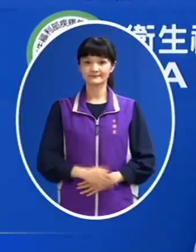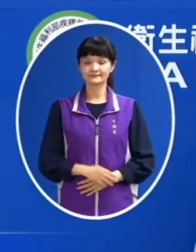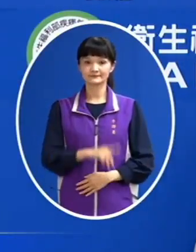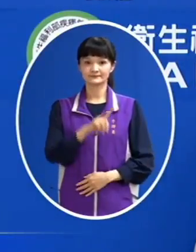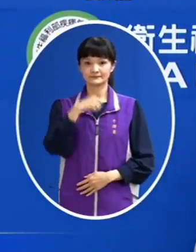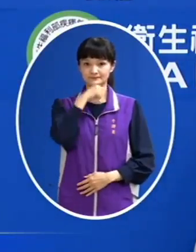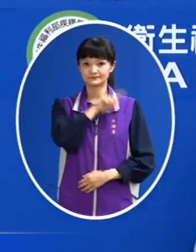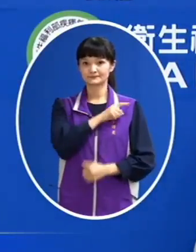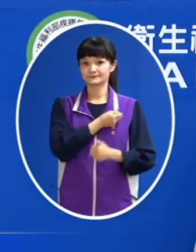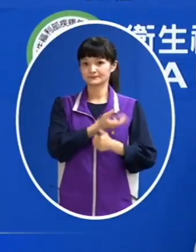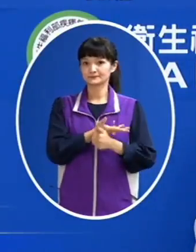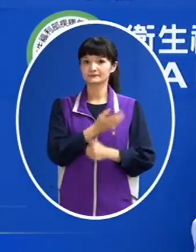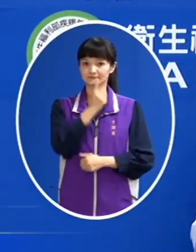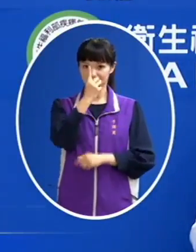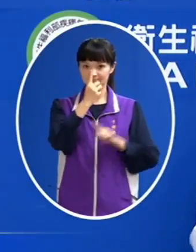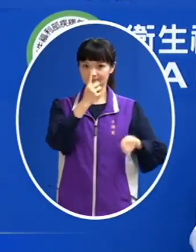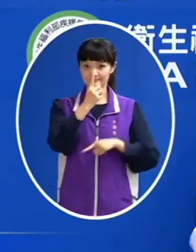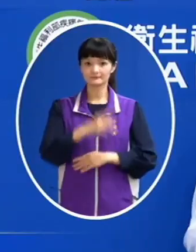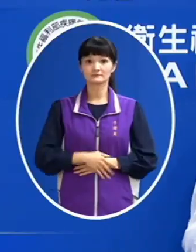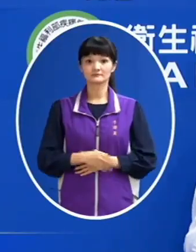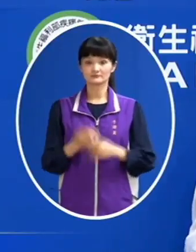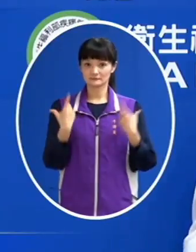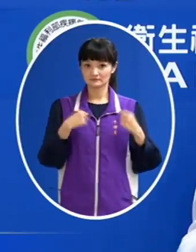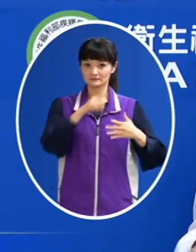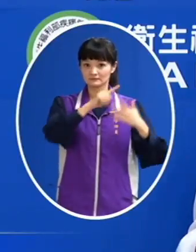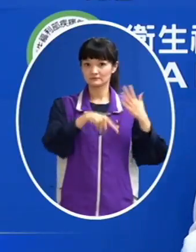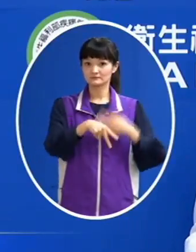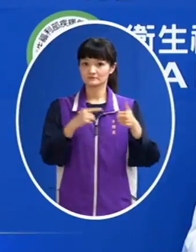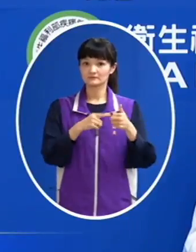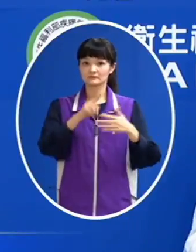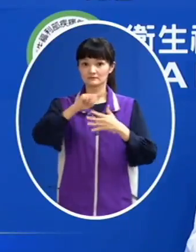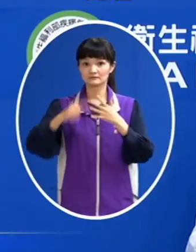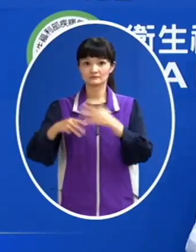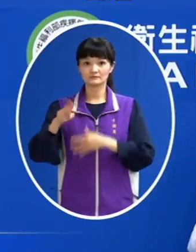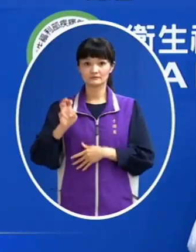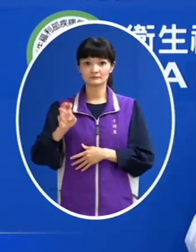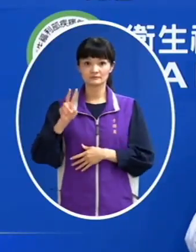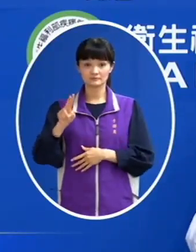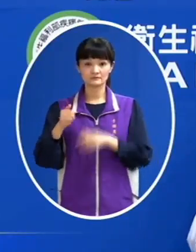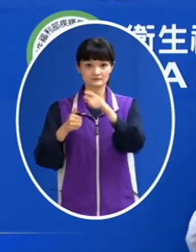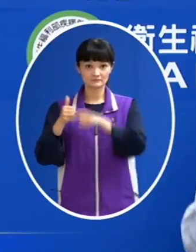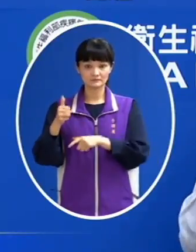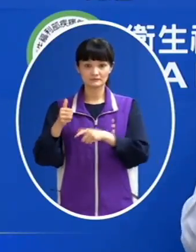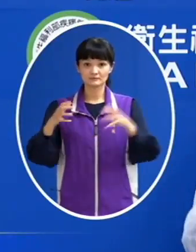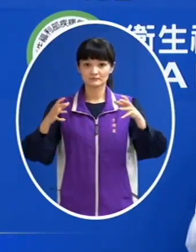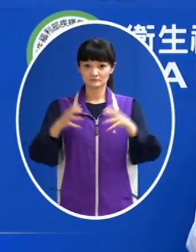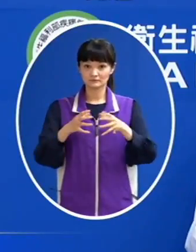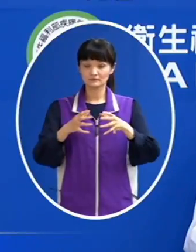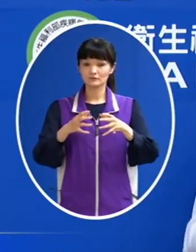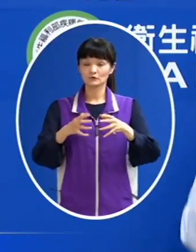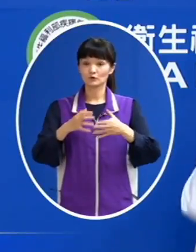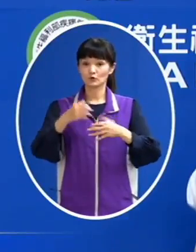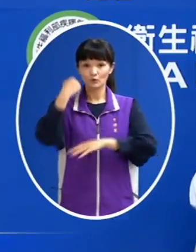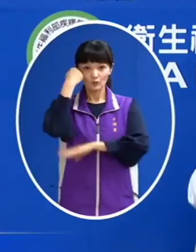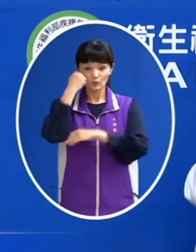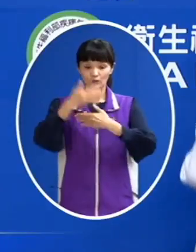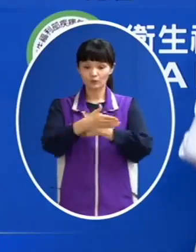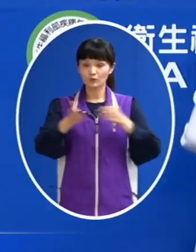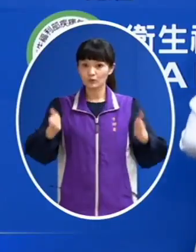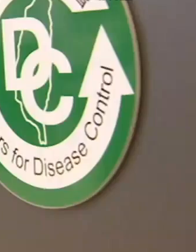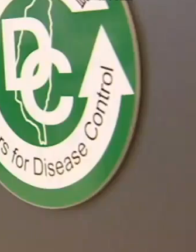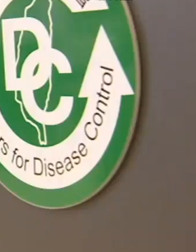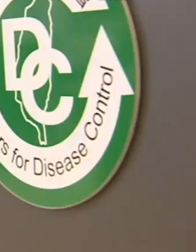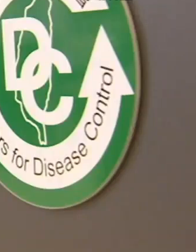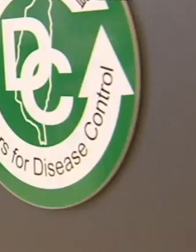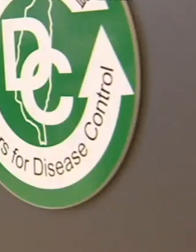那这是为本来322案的接触者，同寝室的室友，那现在是没有症